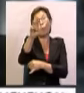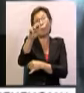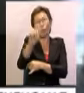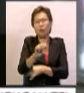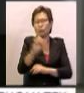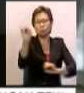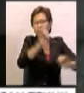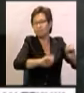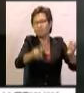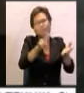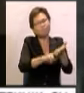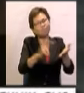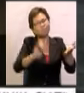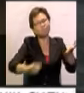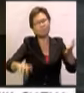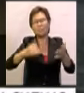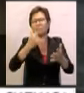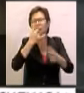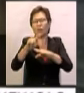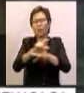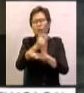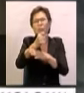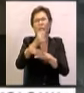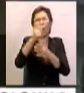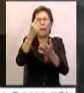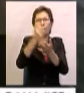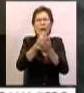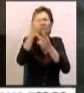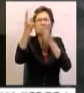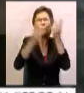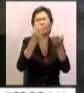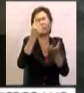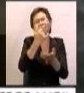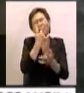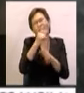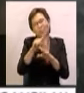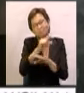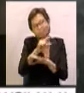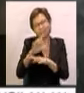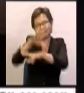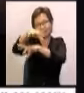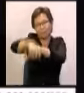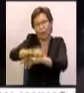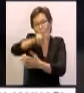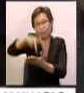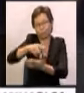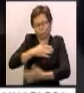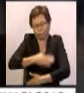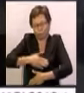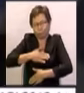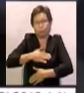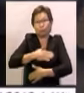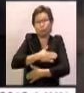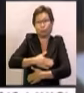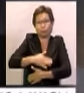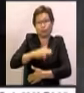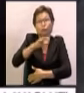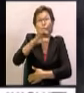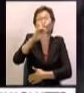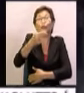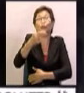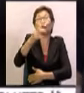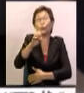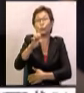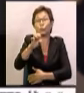dokumen yang sah dan menyalahguna pas lawatan sosial. Manakala dalam serbuan kedua di sebuah pusat hiburan di Lebuh Chulia, 3